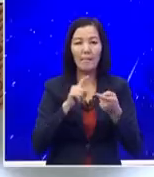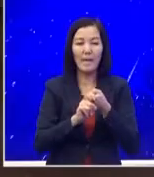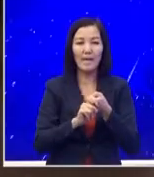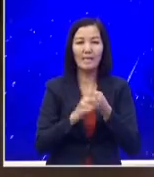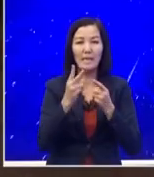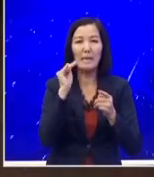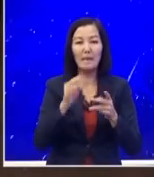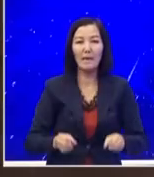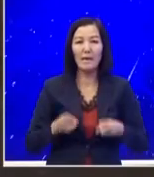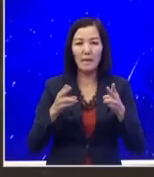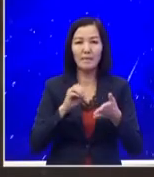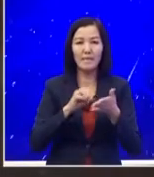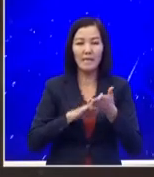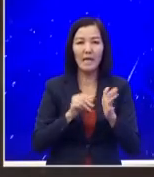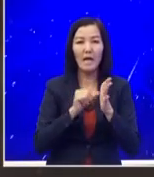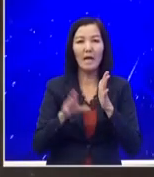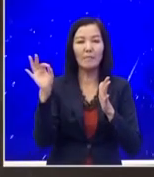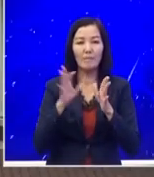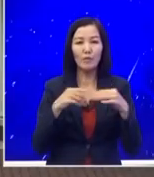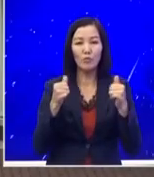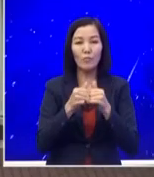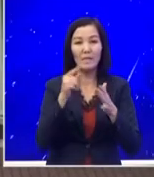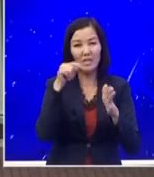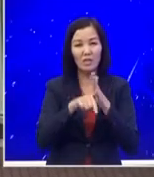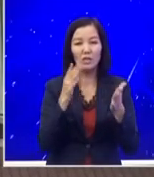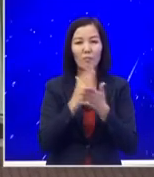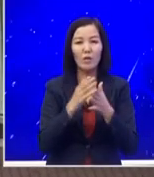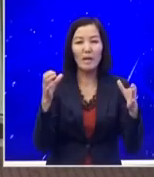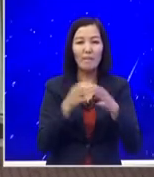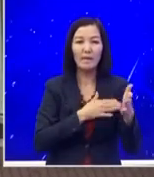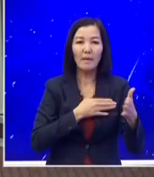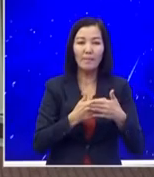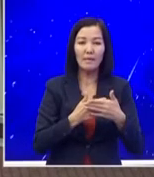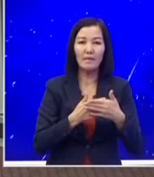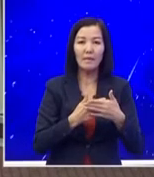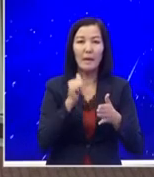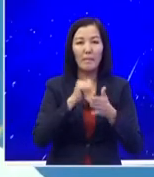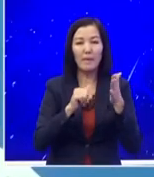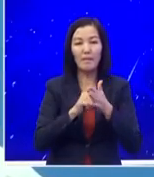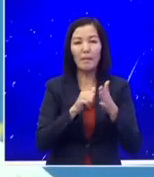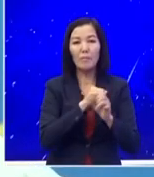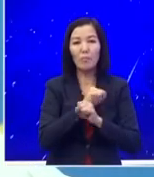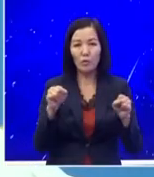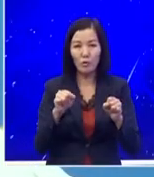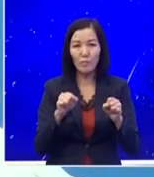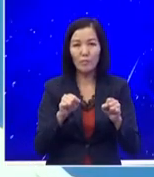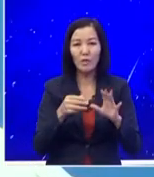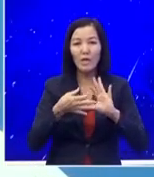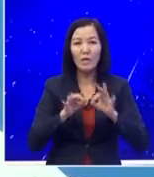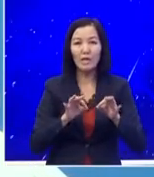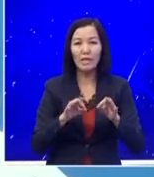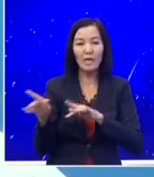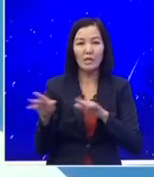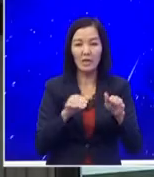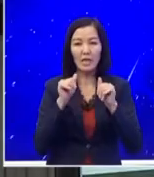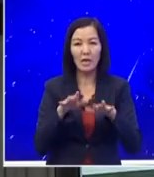қылмыс тіркеледі, ал оның 60% отбасында болады. Партия белсенділері мұндай келеңсіздіктерге жол бермеу үшін жан-жақты